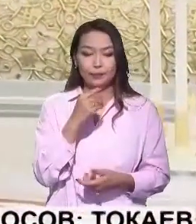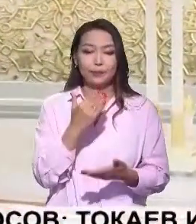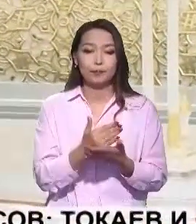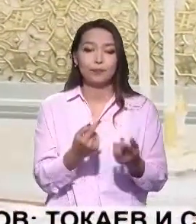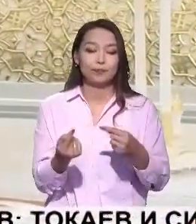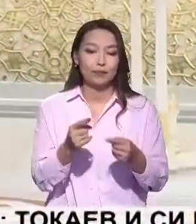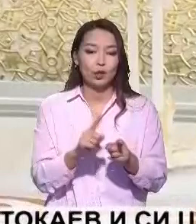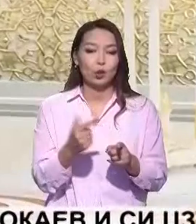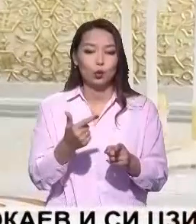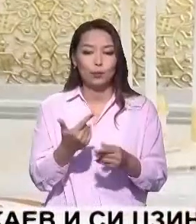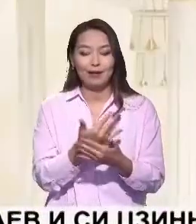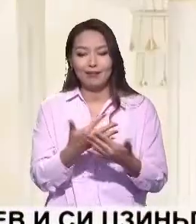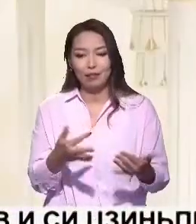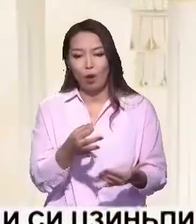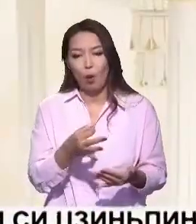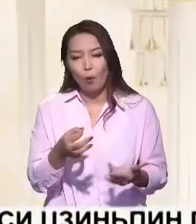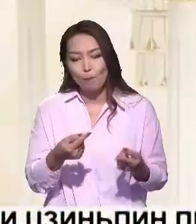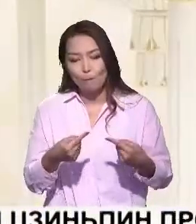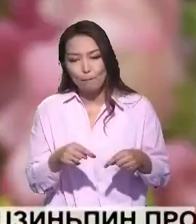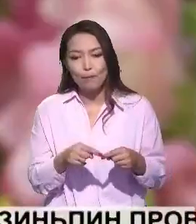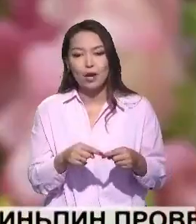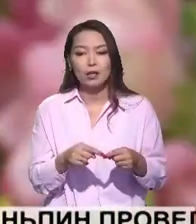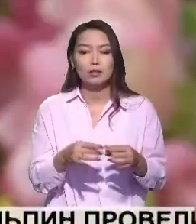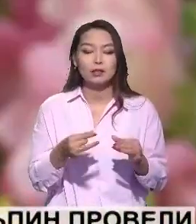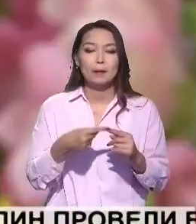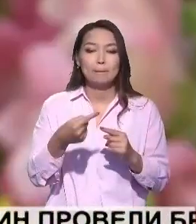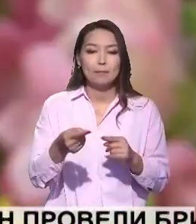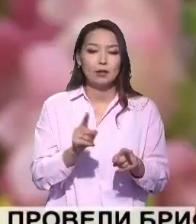и культурно-гуманитарной областях, а также в сфере безопасности.